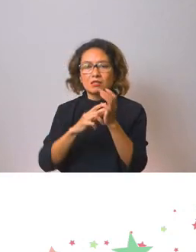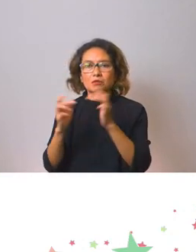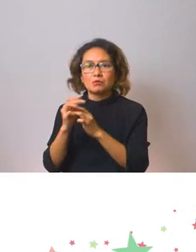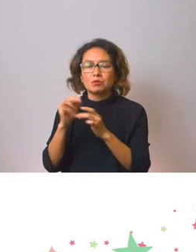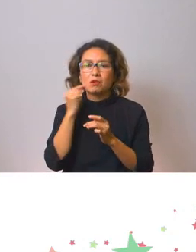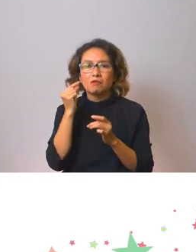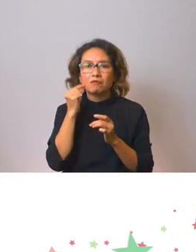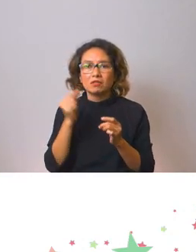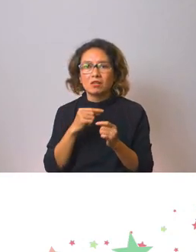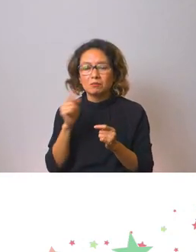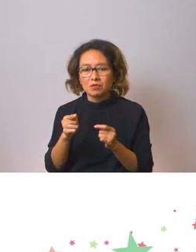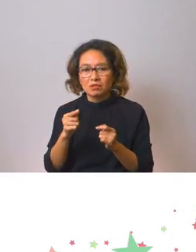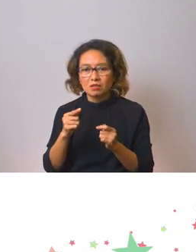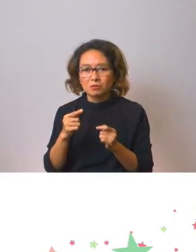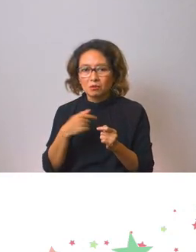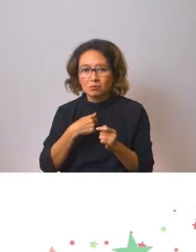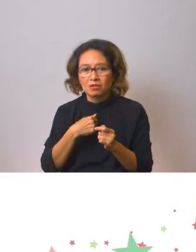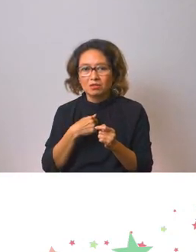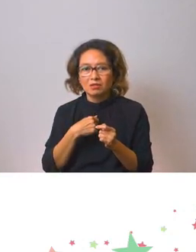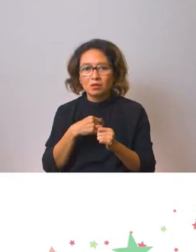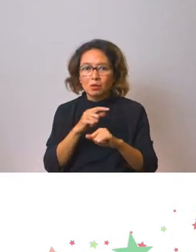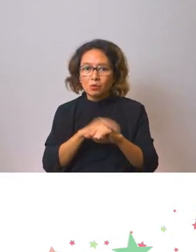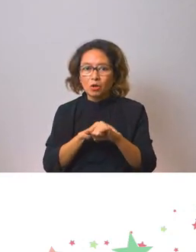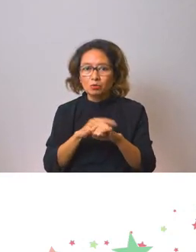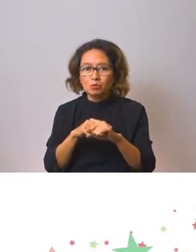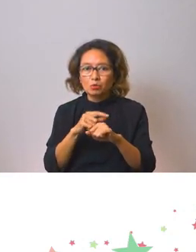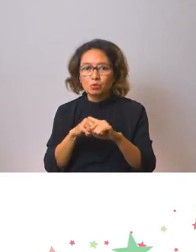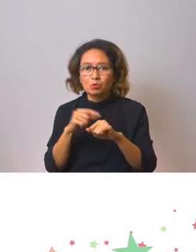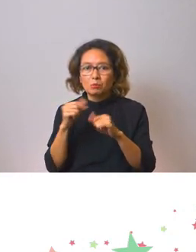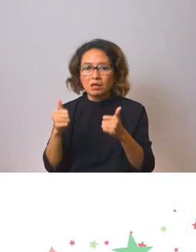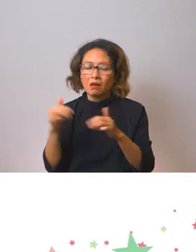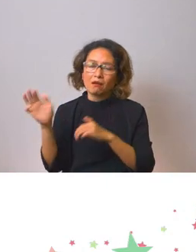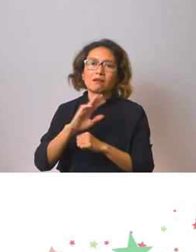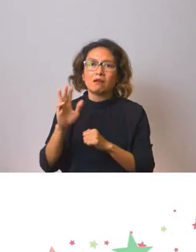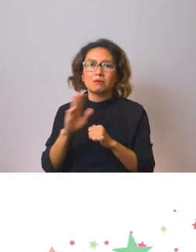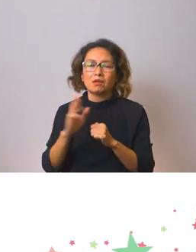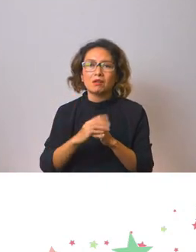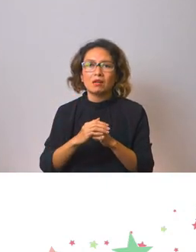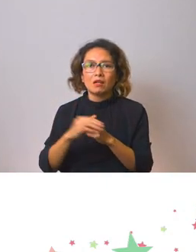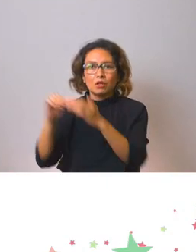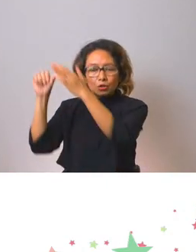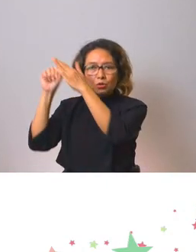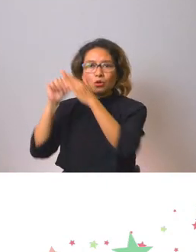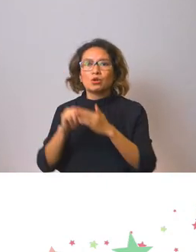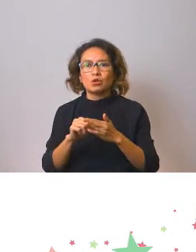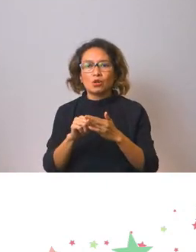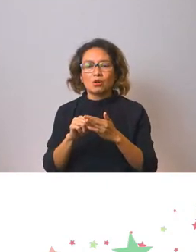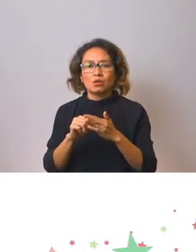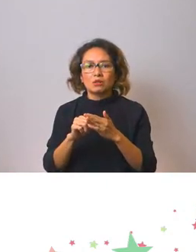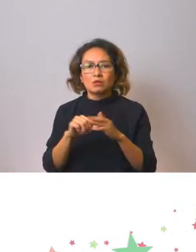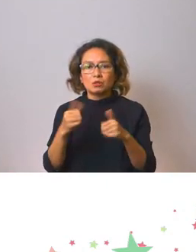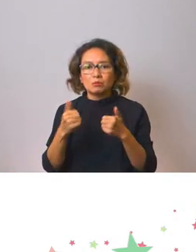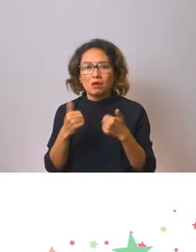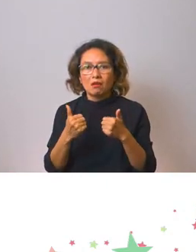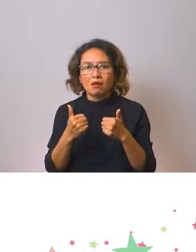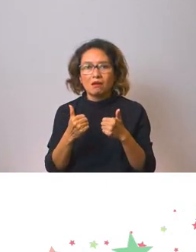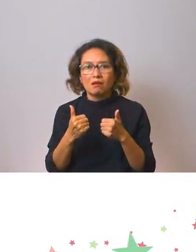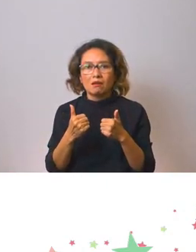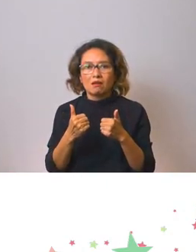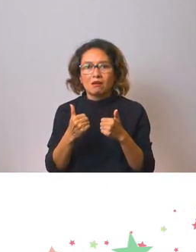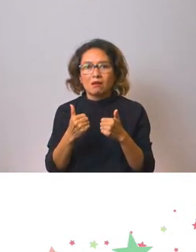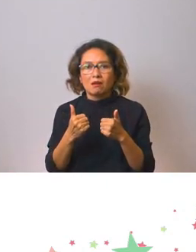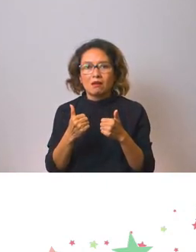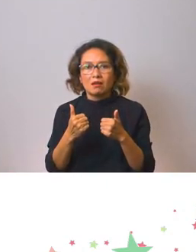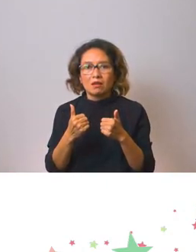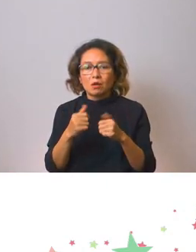bisa memakai waktu dengan benar, dan tolonglah kami supaya kita bisa memakai